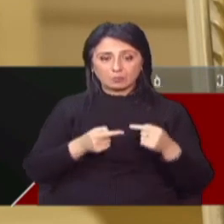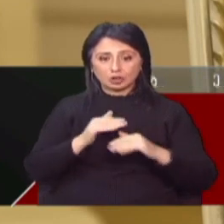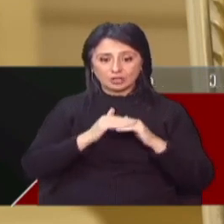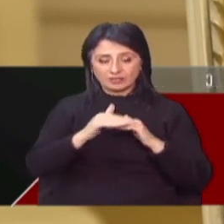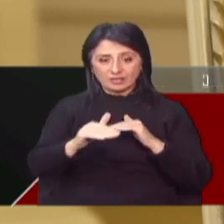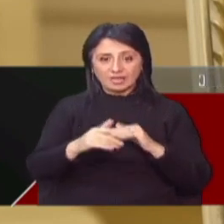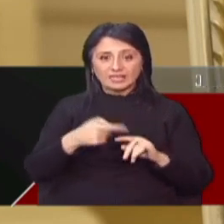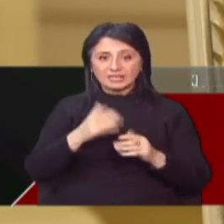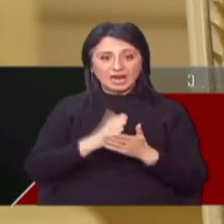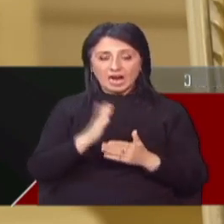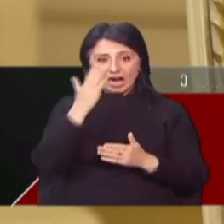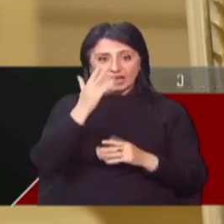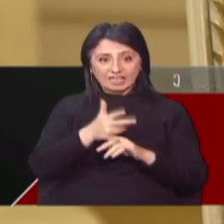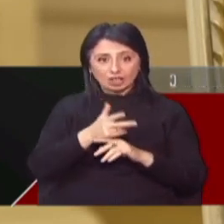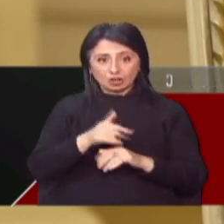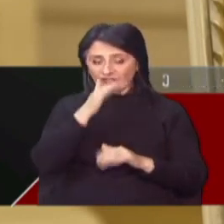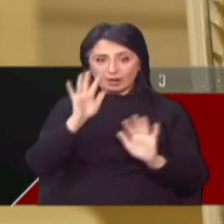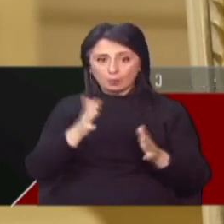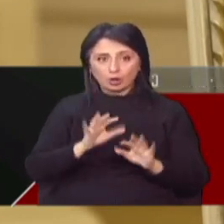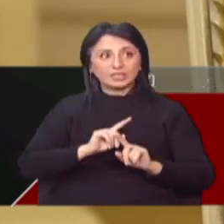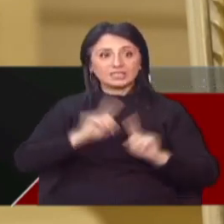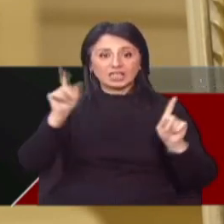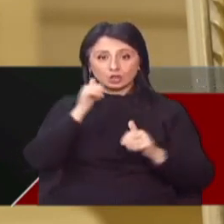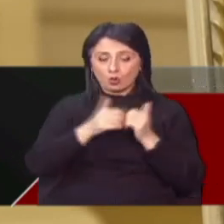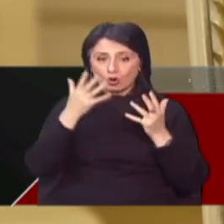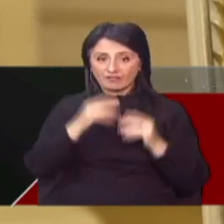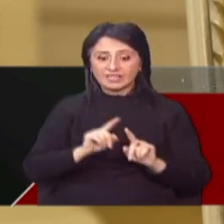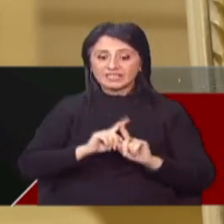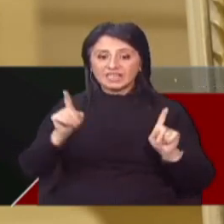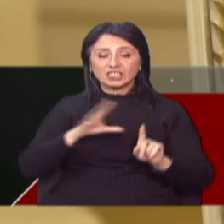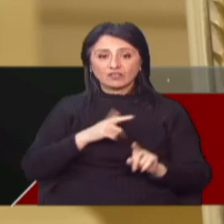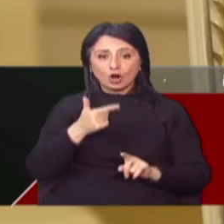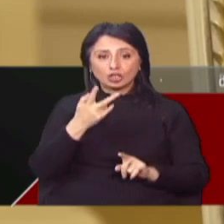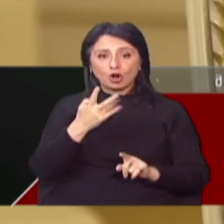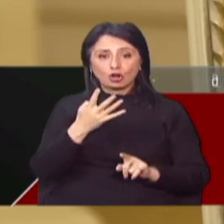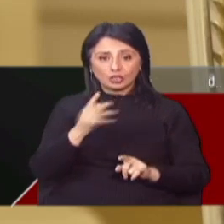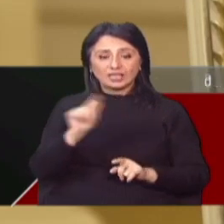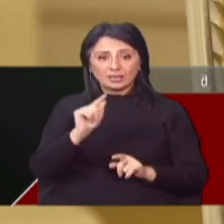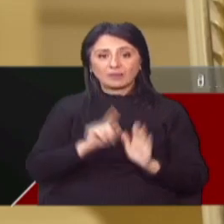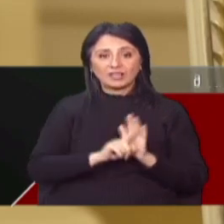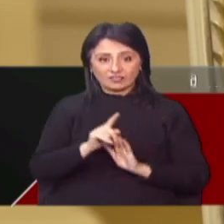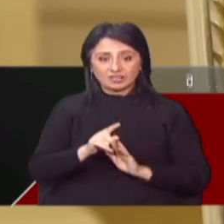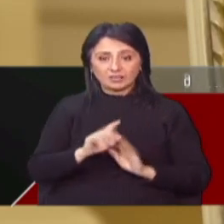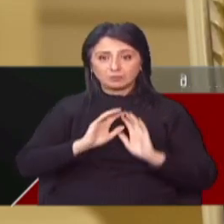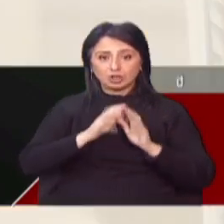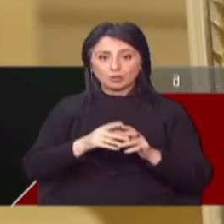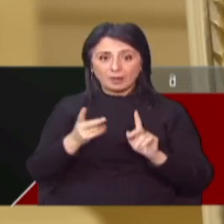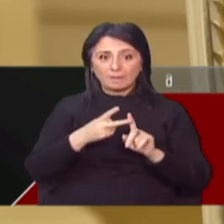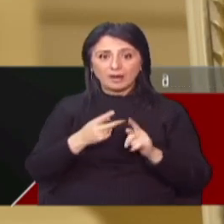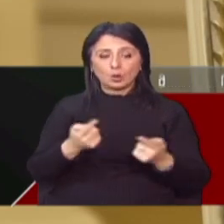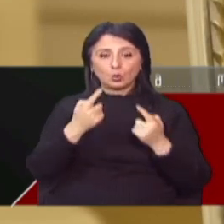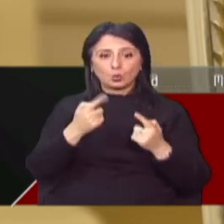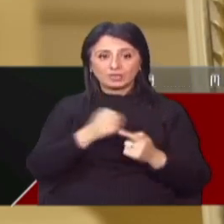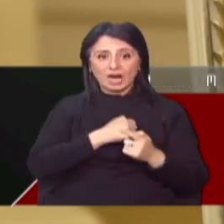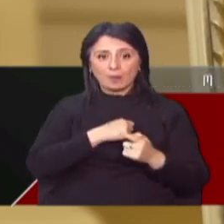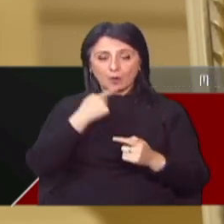ველზე. ეს არ არის კინო, იცით. ვერ მოხდება სასწაული ყოველ დღეს. სასწაული იყო 24 თებერვალს, დასაწყისში, როცა მსოფლიოში მეორე უდიდესი